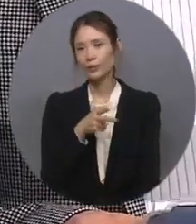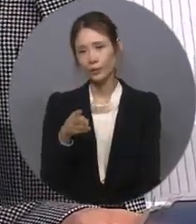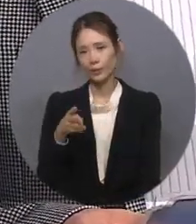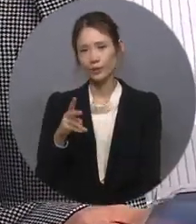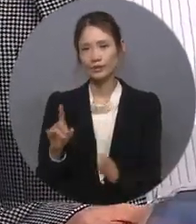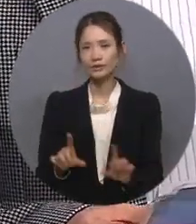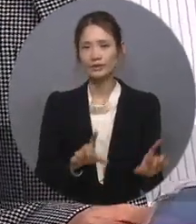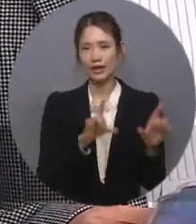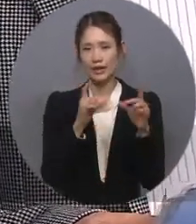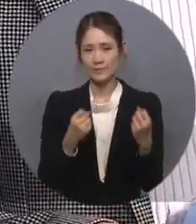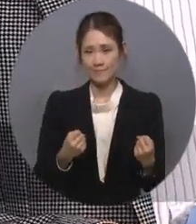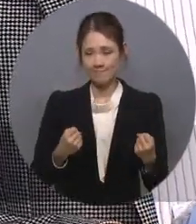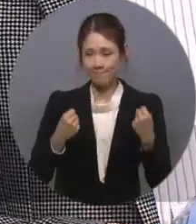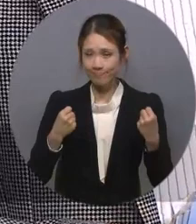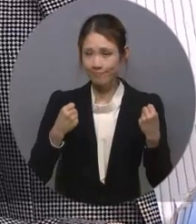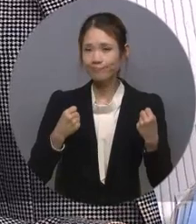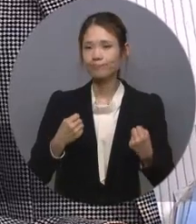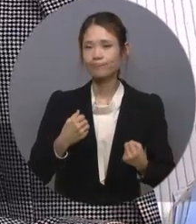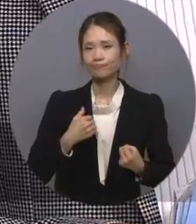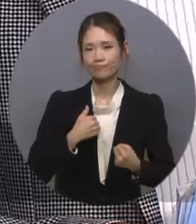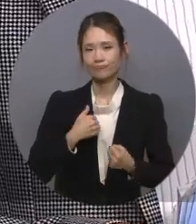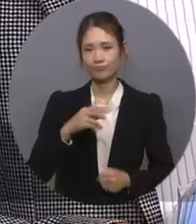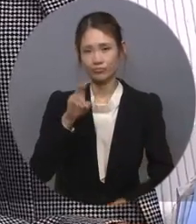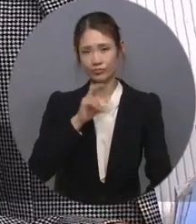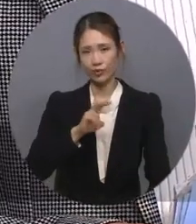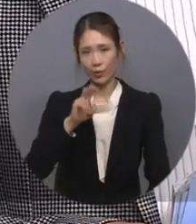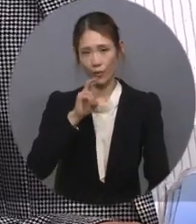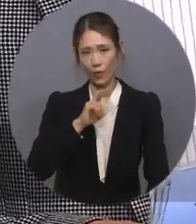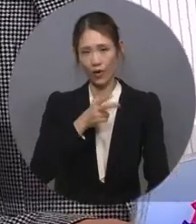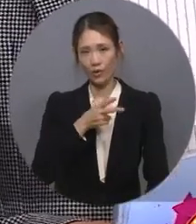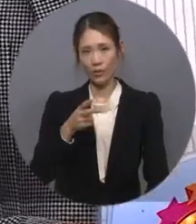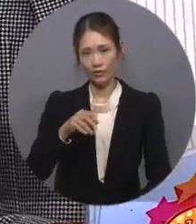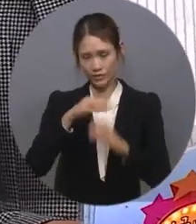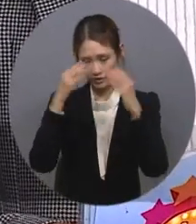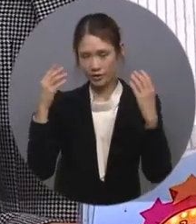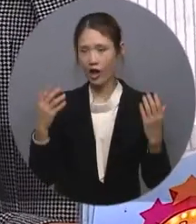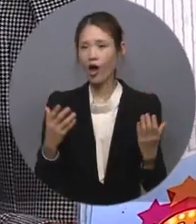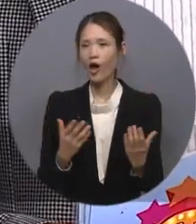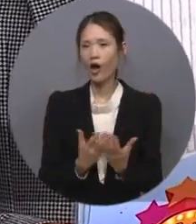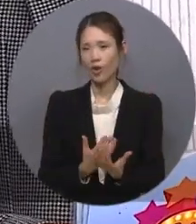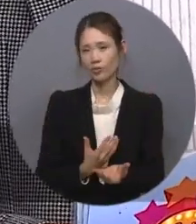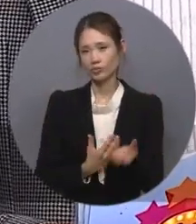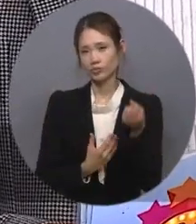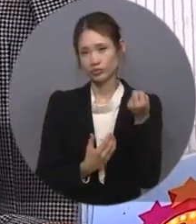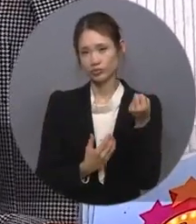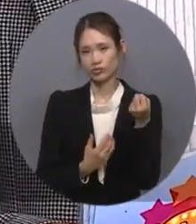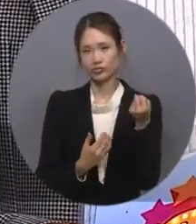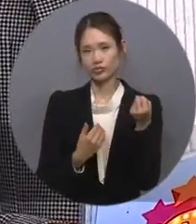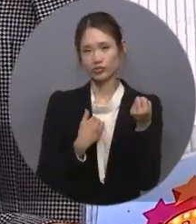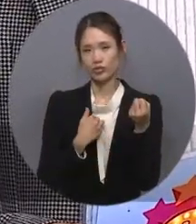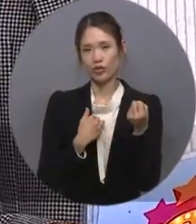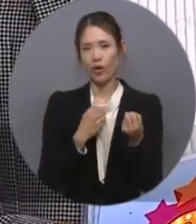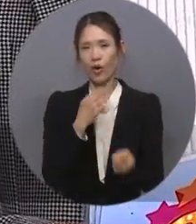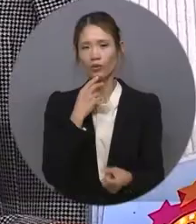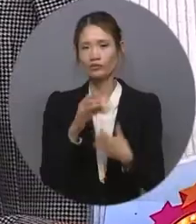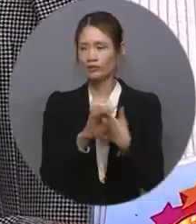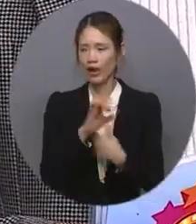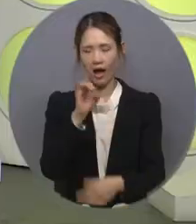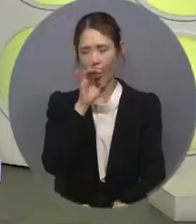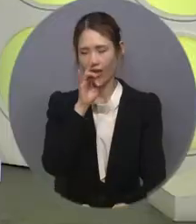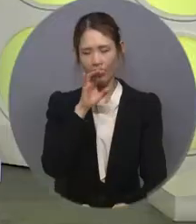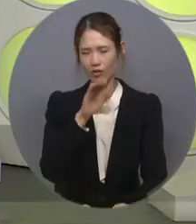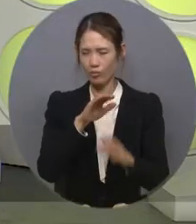삶의 에너지고 저에게 노래라는 것은 전부고요. 없어서는 안 돼. 저의 모든